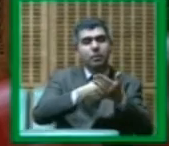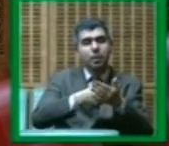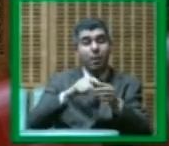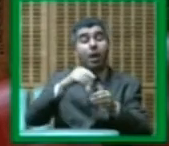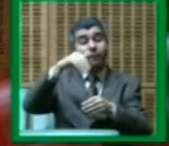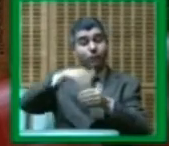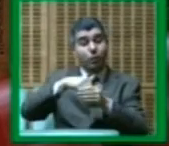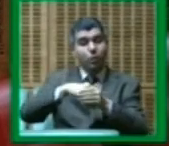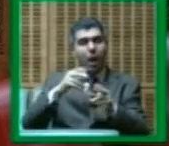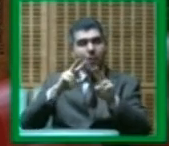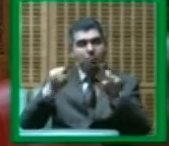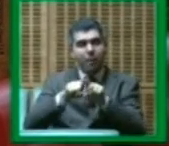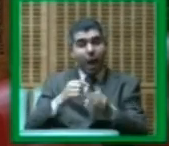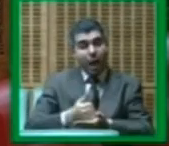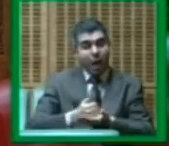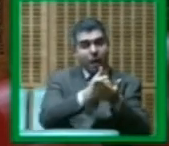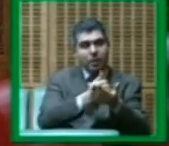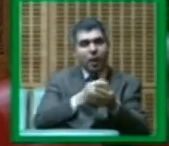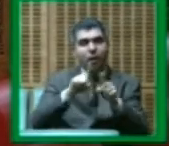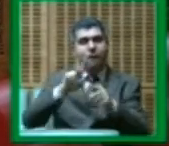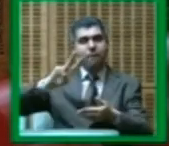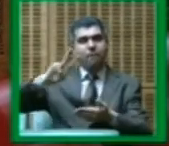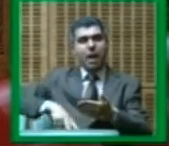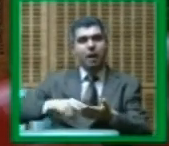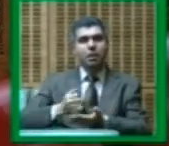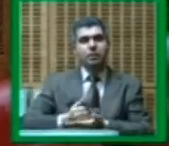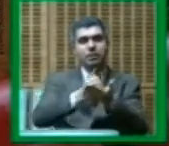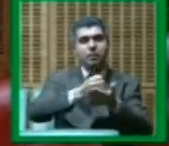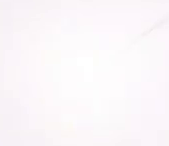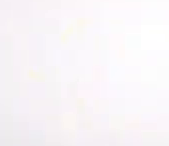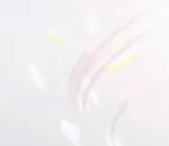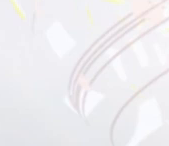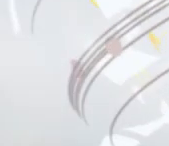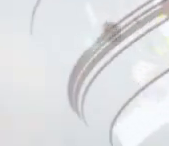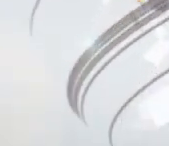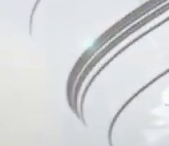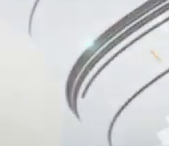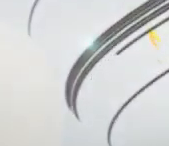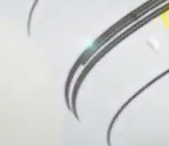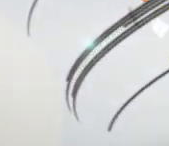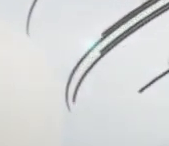يقوم بمهمة اجتماعية و أساسية. شكرا.